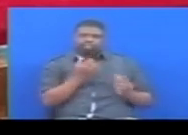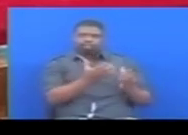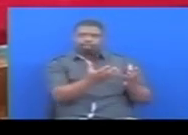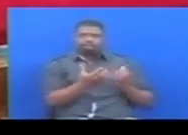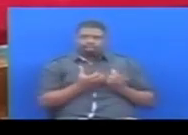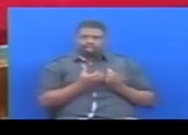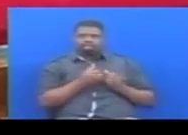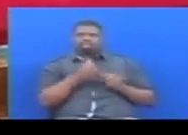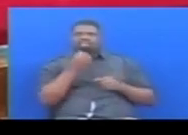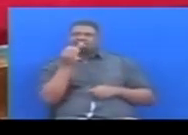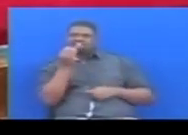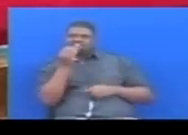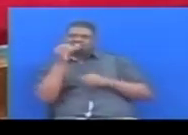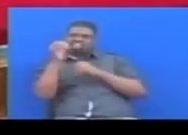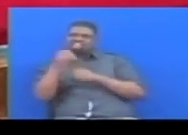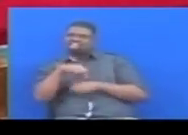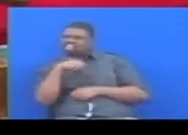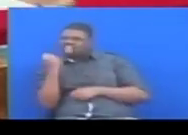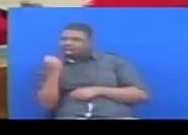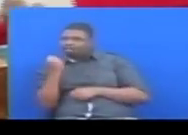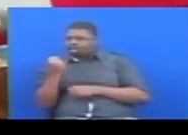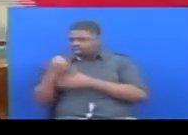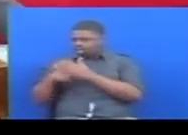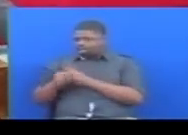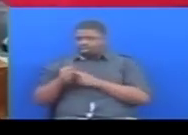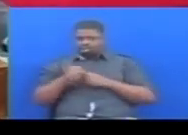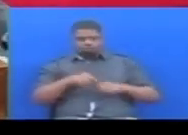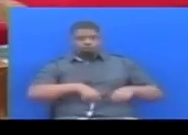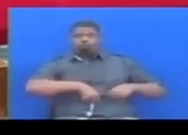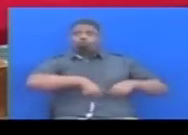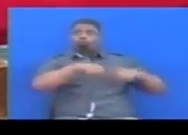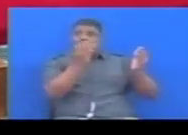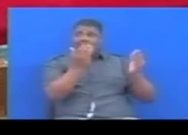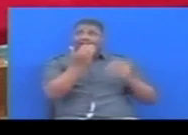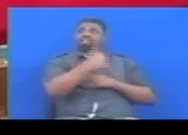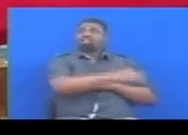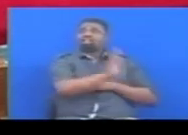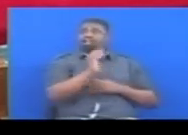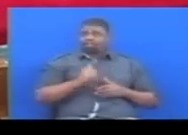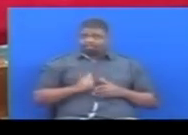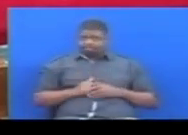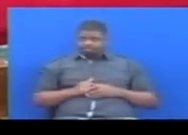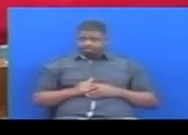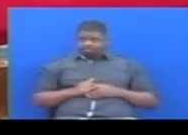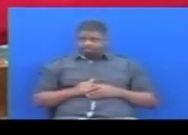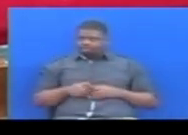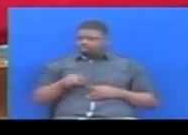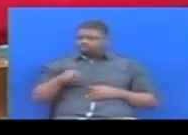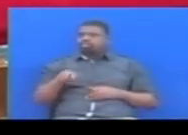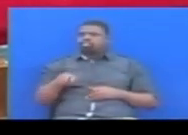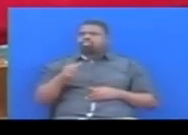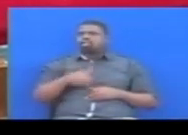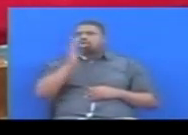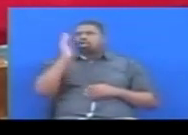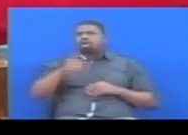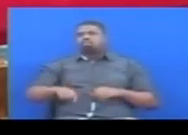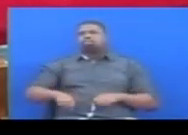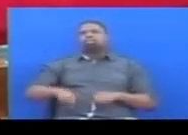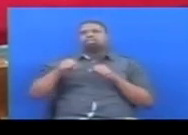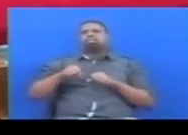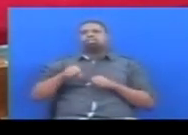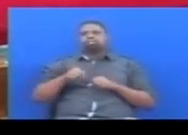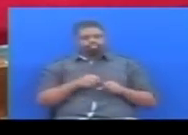ndani na ziada ya kuuza nje ya nchi. Mheshimiwa Naibu Spika, NARCO inamilikiwa na serikali kwa